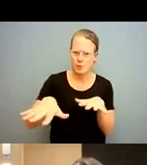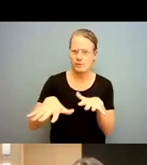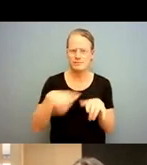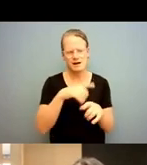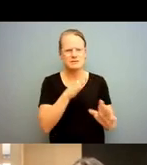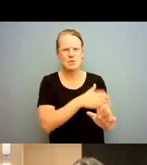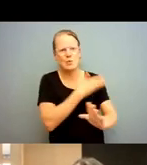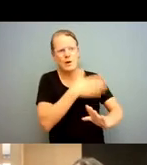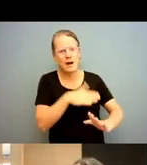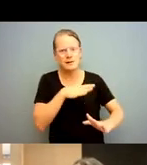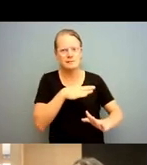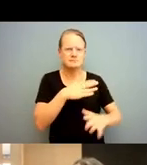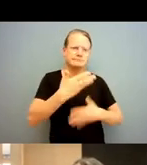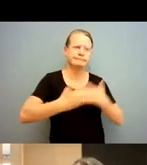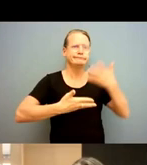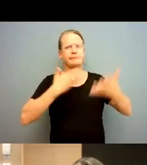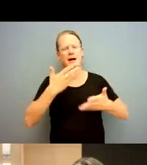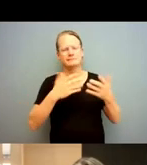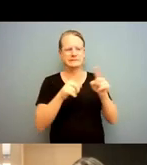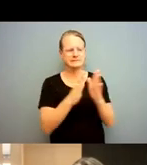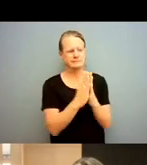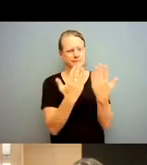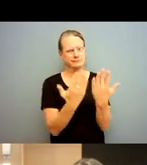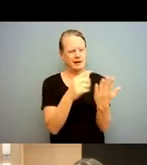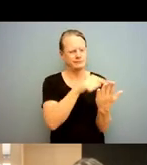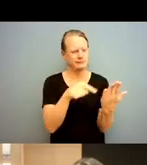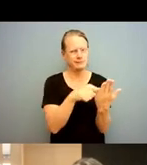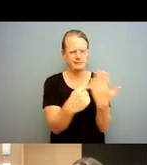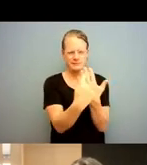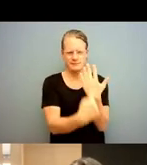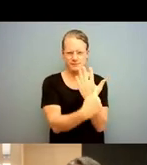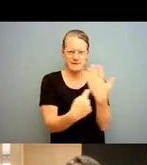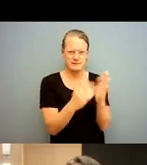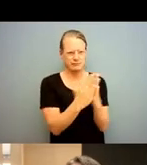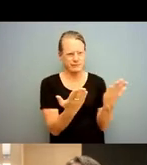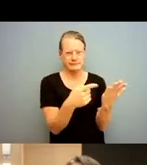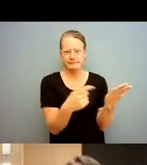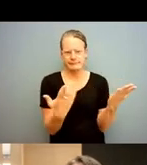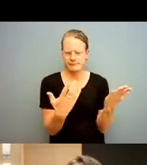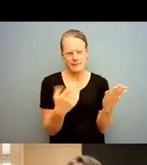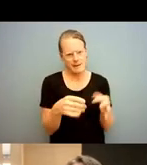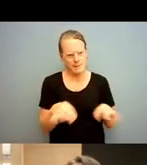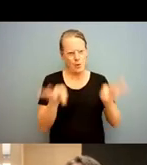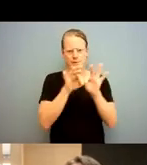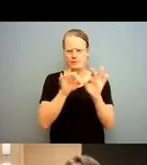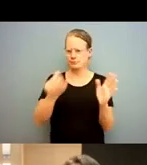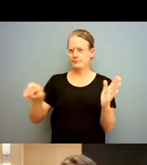ja laulun unnivuota rääjes muihtali muhtun jo alle puares ädjä kaanjal chalmio.